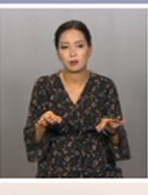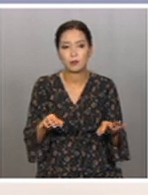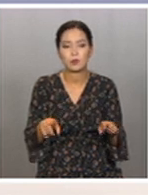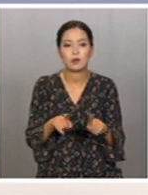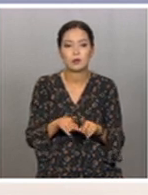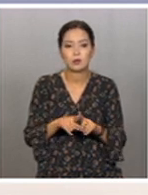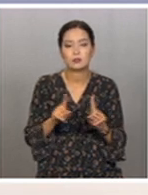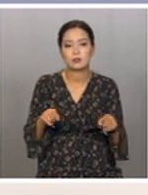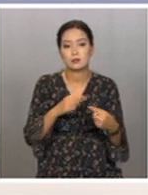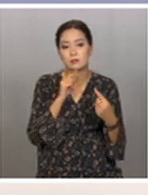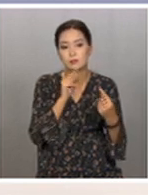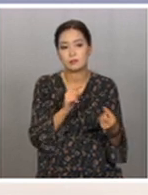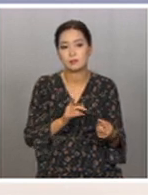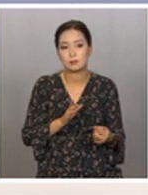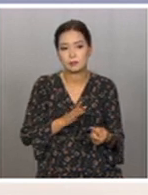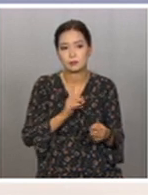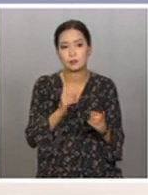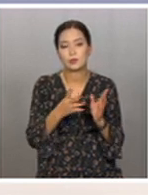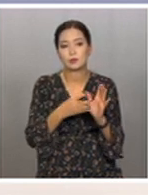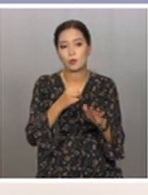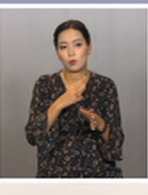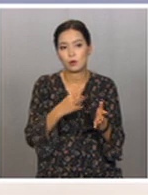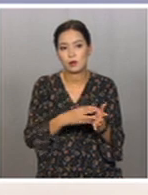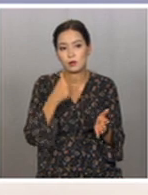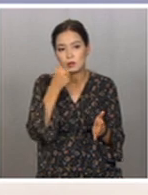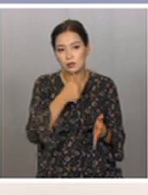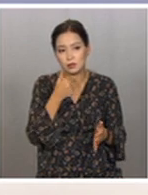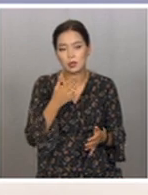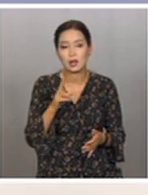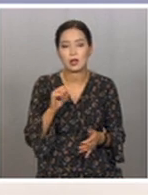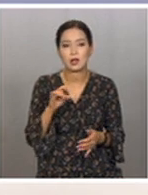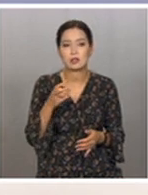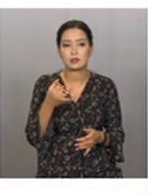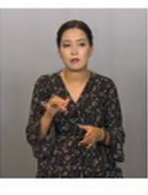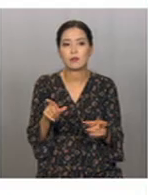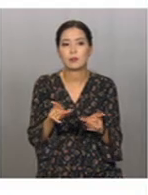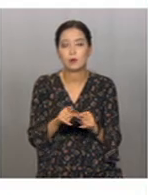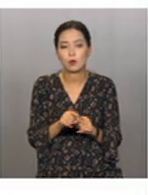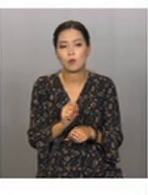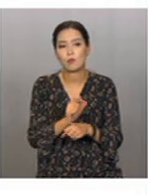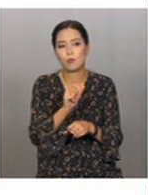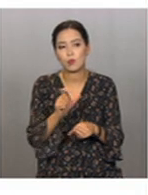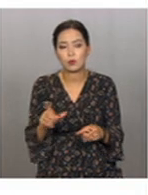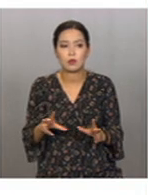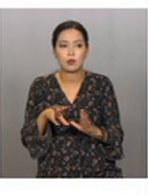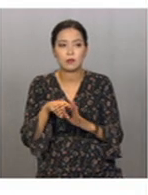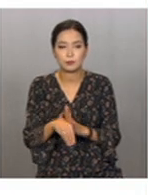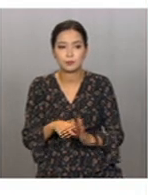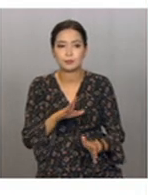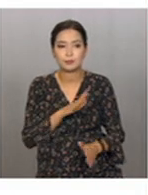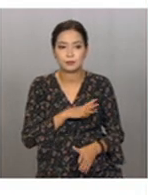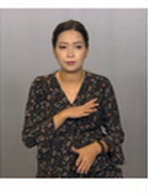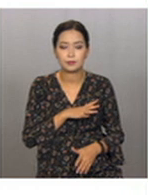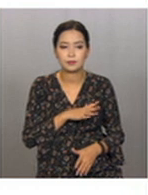құруға атсалысты. 1918 жылы Қаратаевпен бірге большевиктерге қосылған болатын.